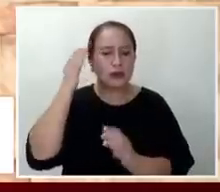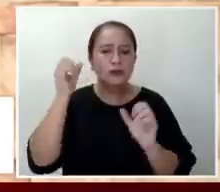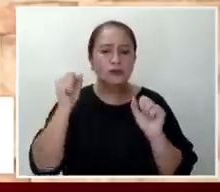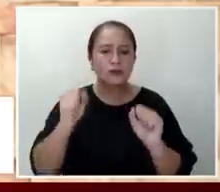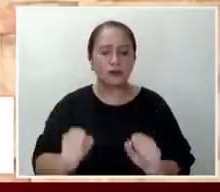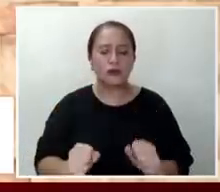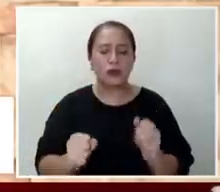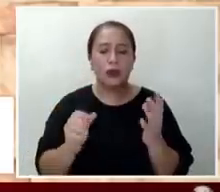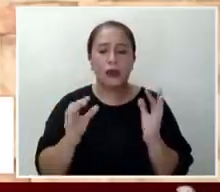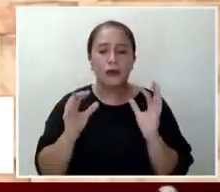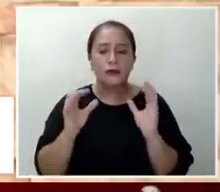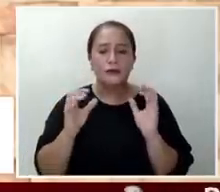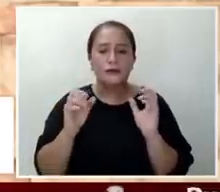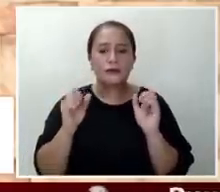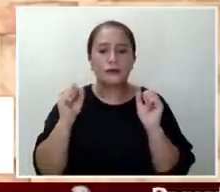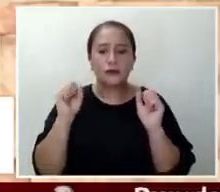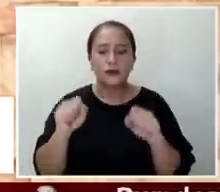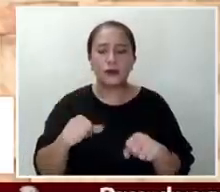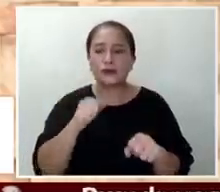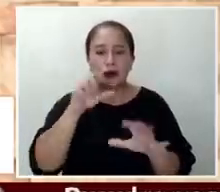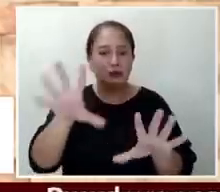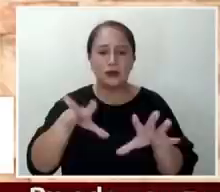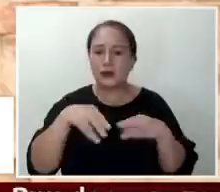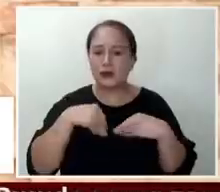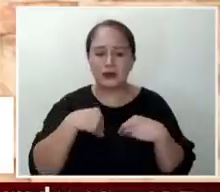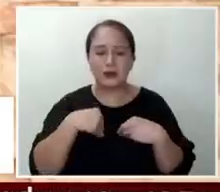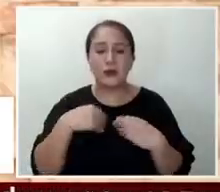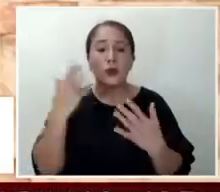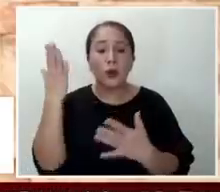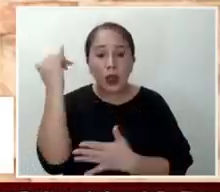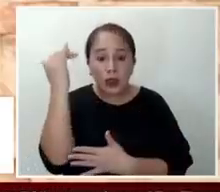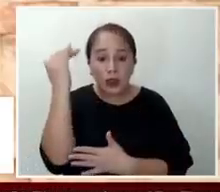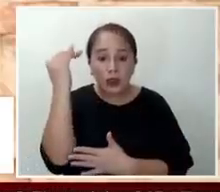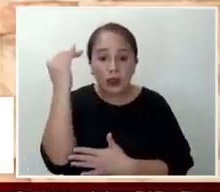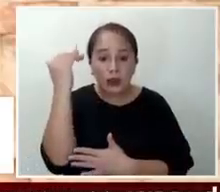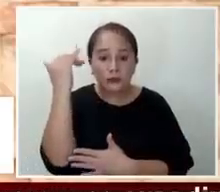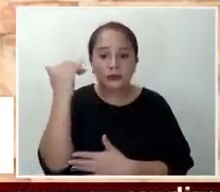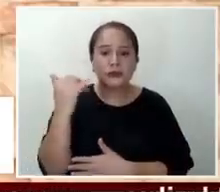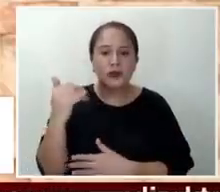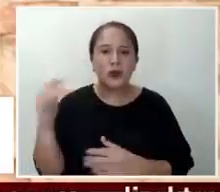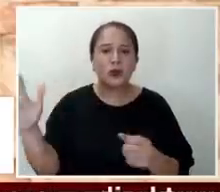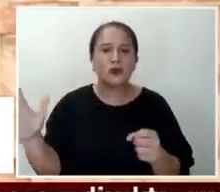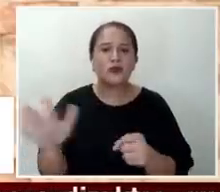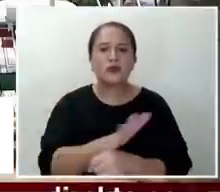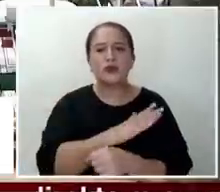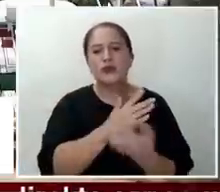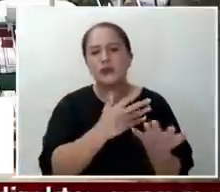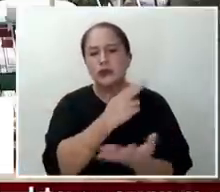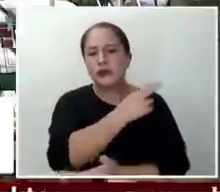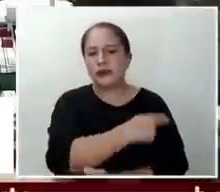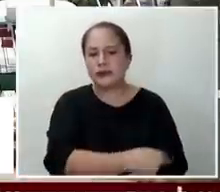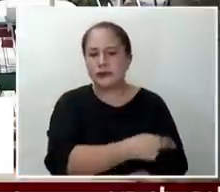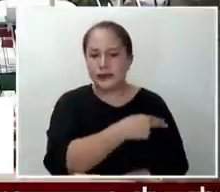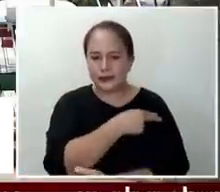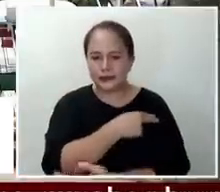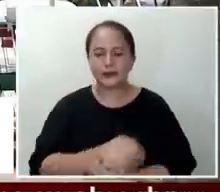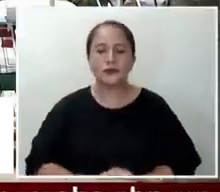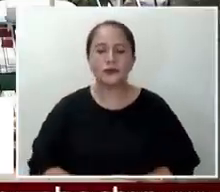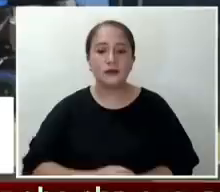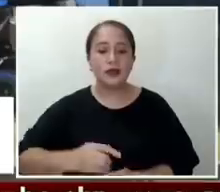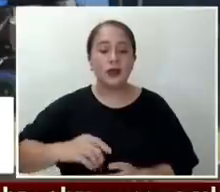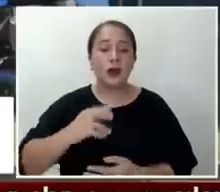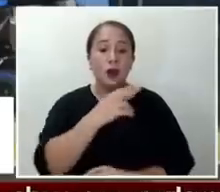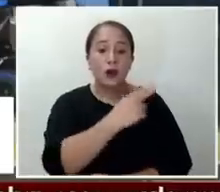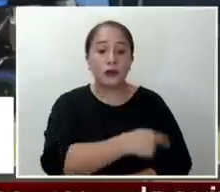possibility na hindi rin kayo ma-accept kasi overwhelmed na rin ang mga ospital. Kahit ang ospital ng Lipa